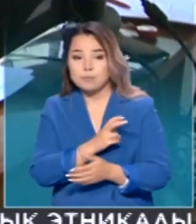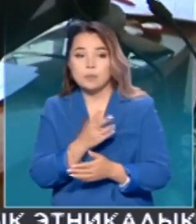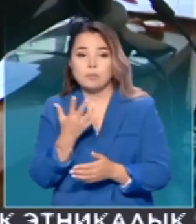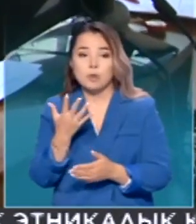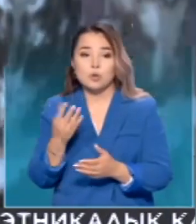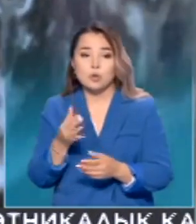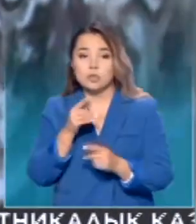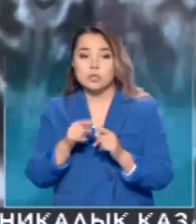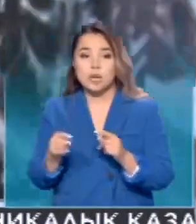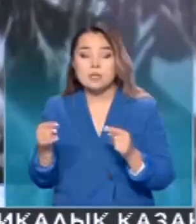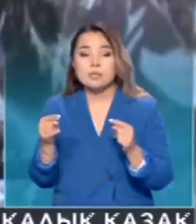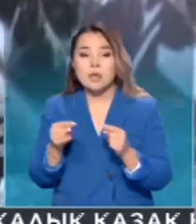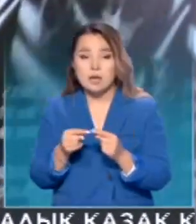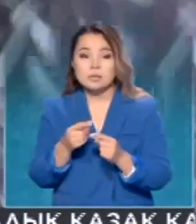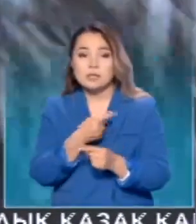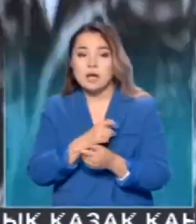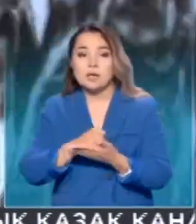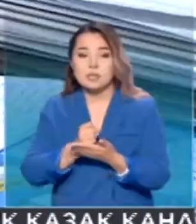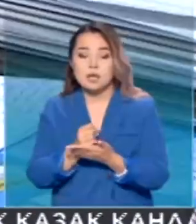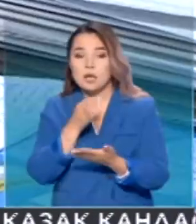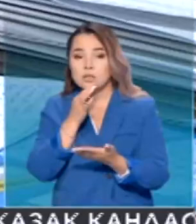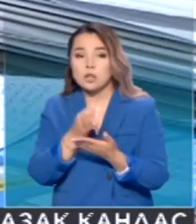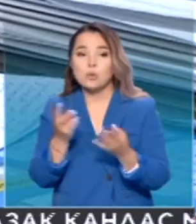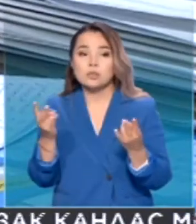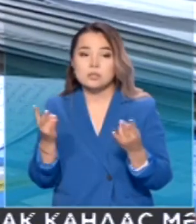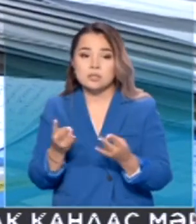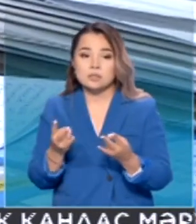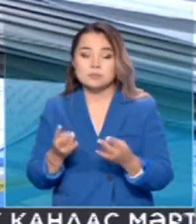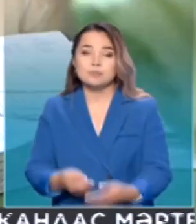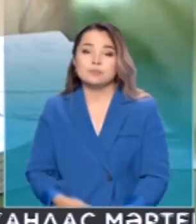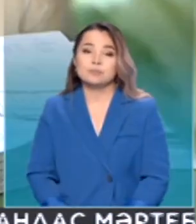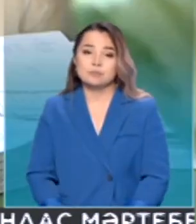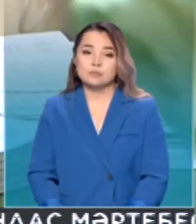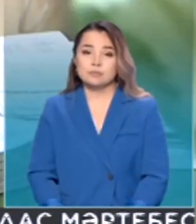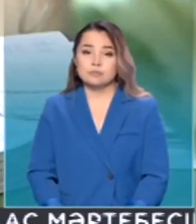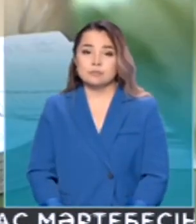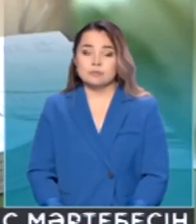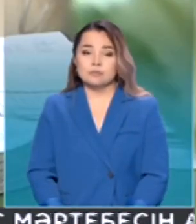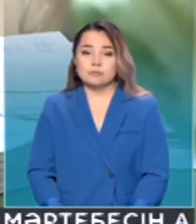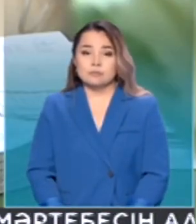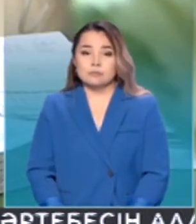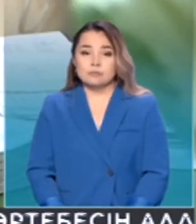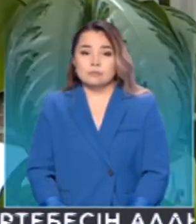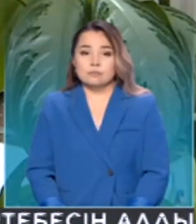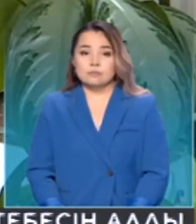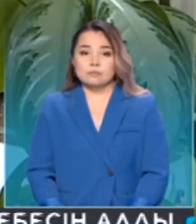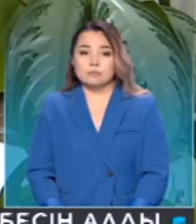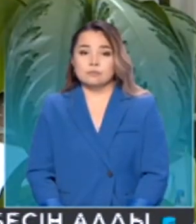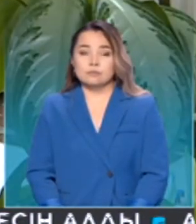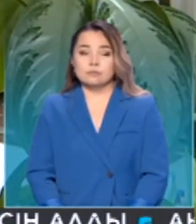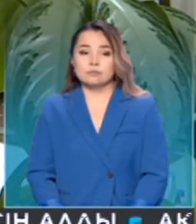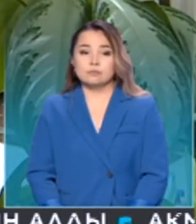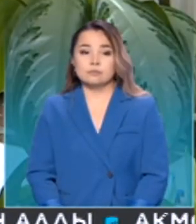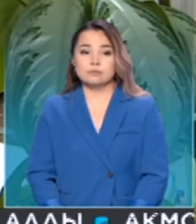5 күннің ішінде нақты диагноз қоюға жетті. Әйгерім Ердәулет, Ерболат Қуаныш, Қазақстан ұлттық телеарнасы, Алматы.